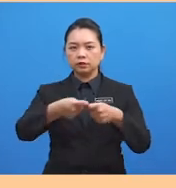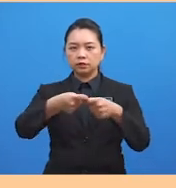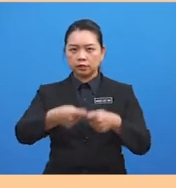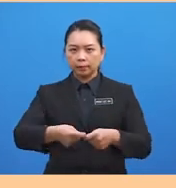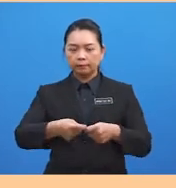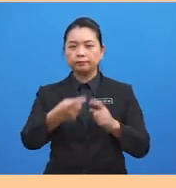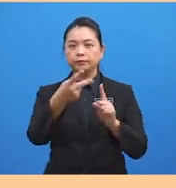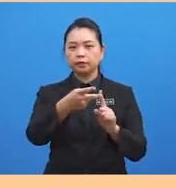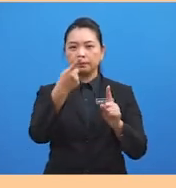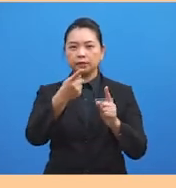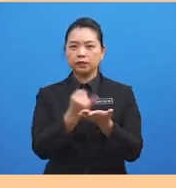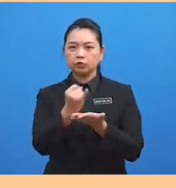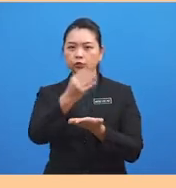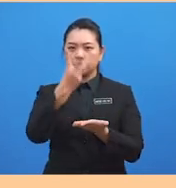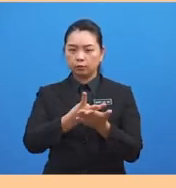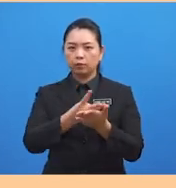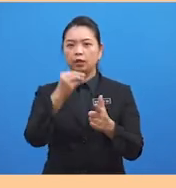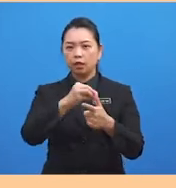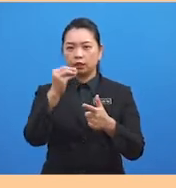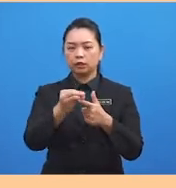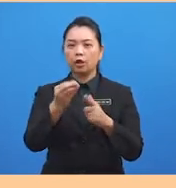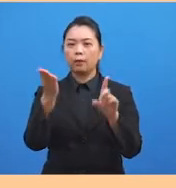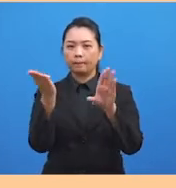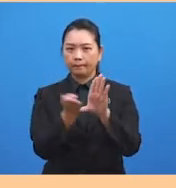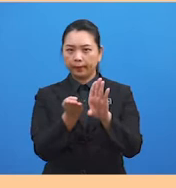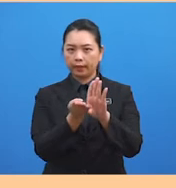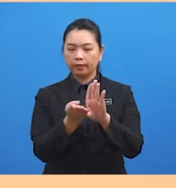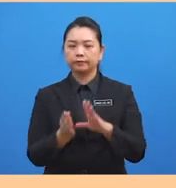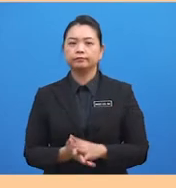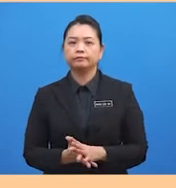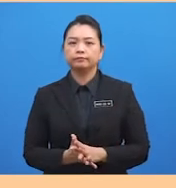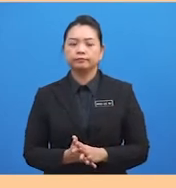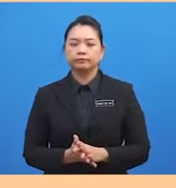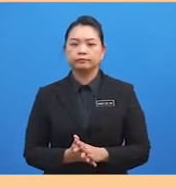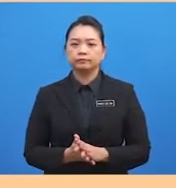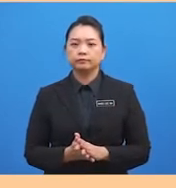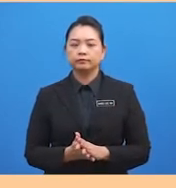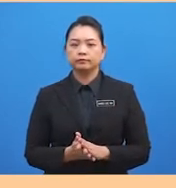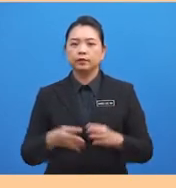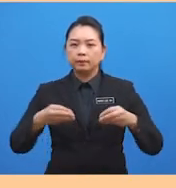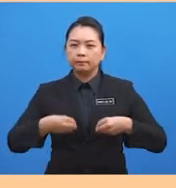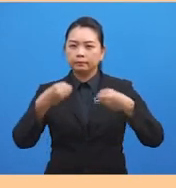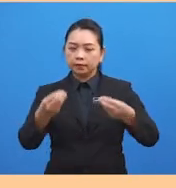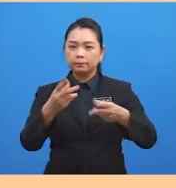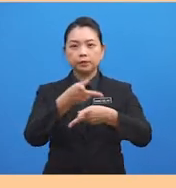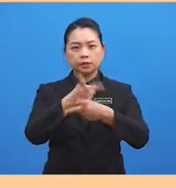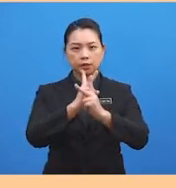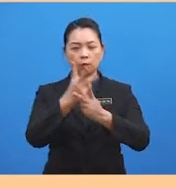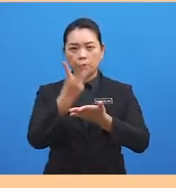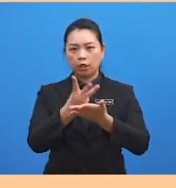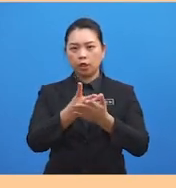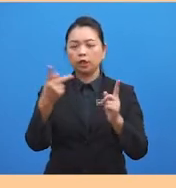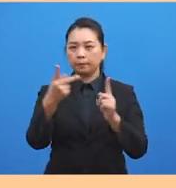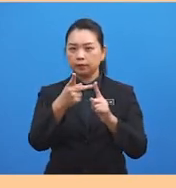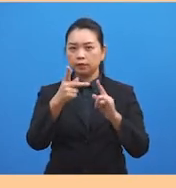daripada institusi kewangan atau bank. C. Memberikan pinjaman